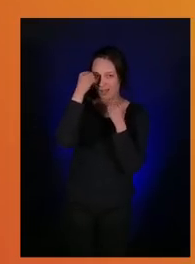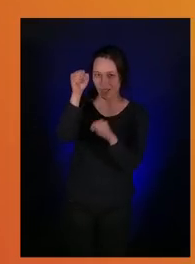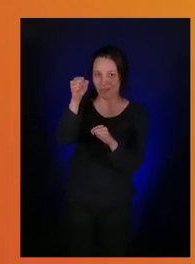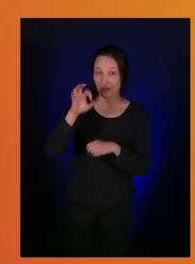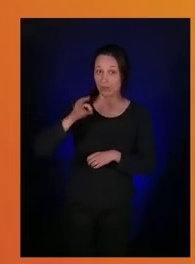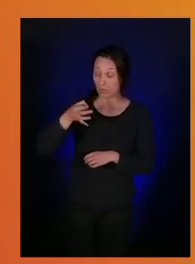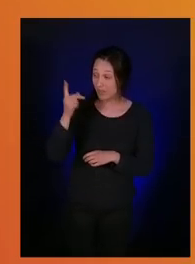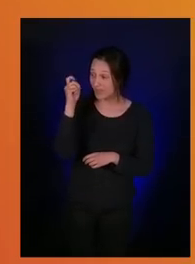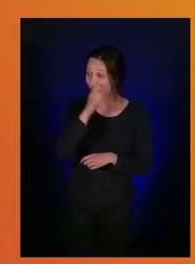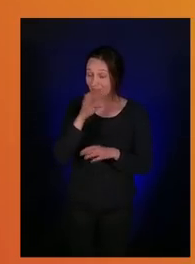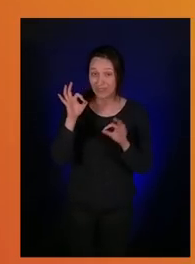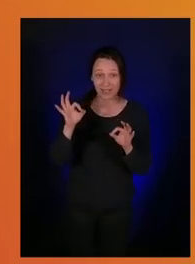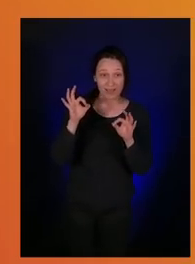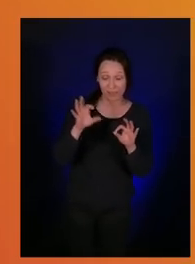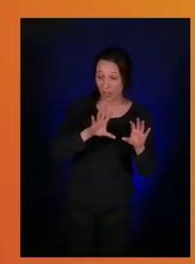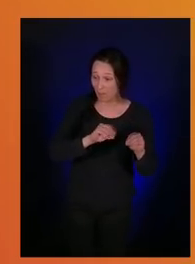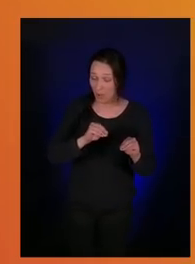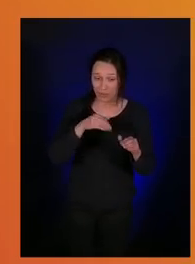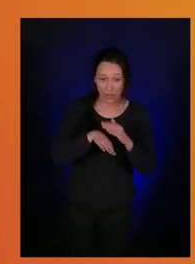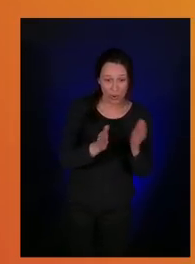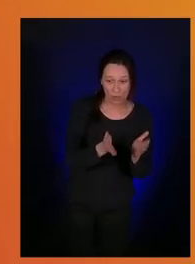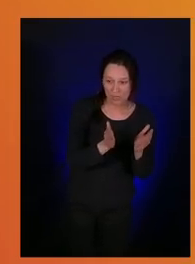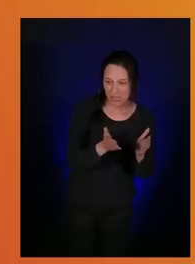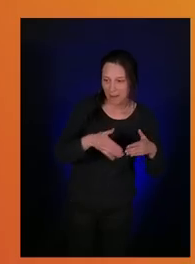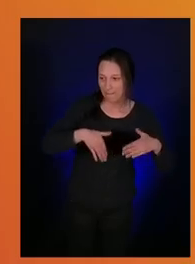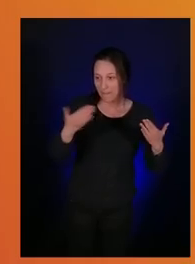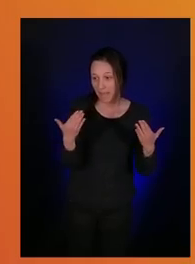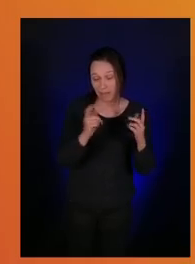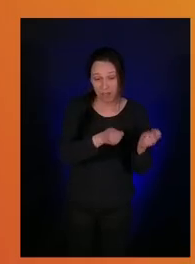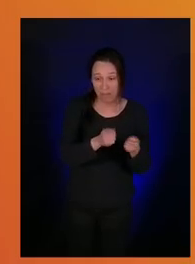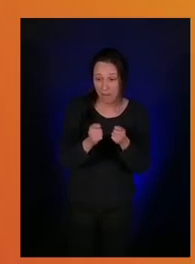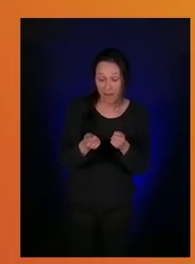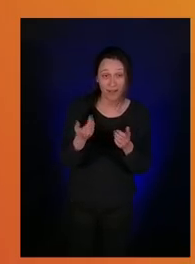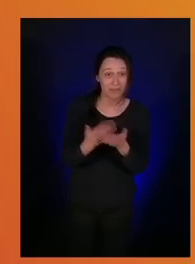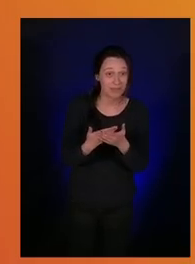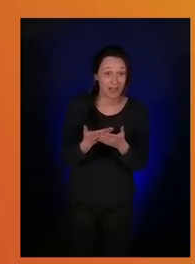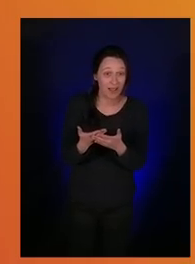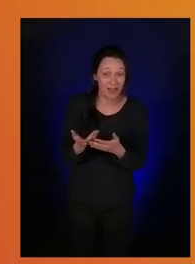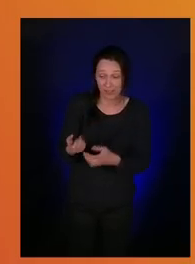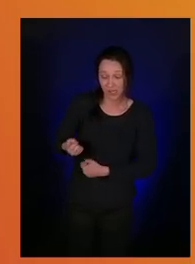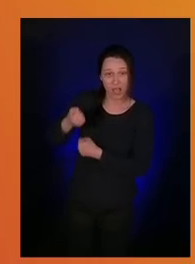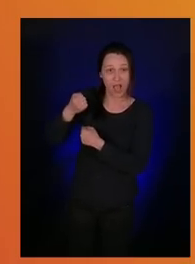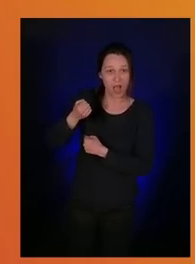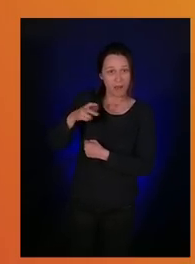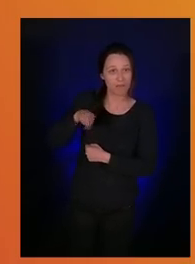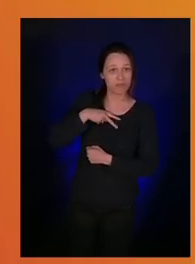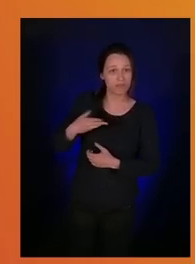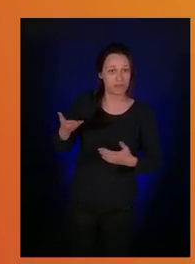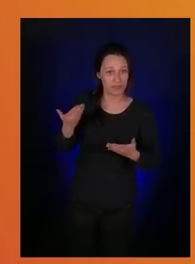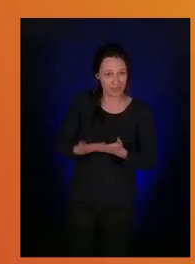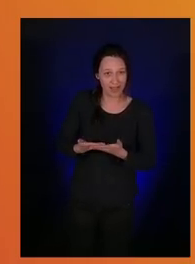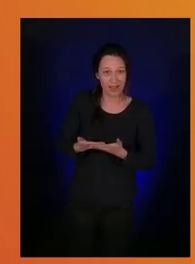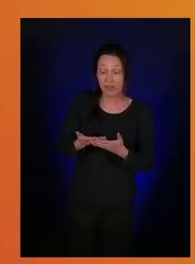assignations à l'hôpital. C'est notre arme. Nos collègues continuent et refusent les incidents qui ouvrent la voie à la